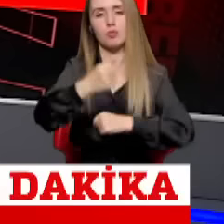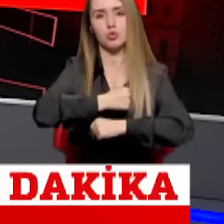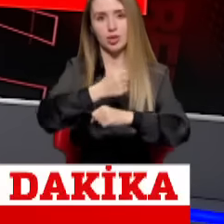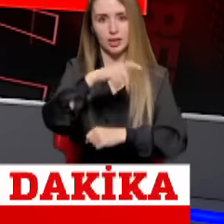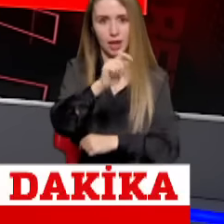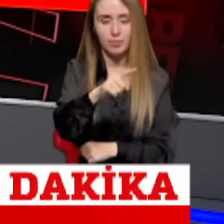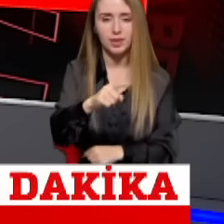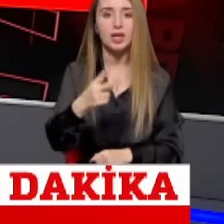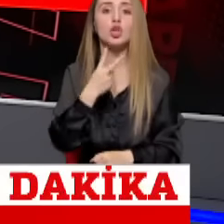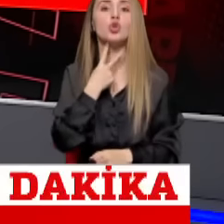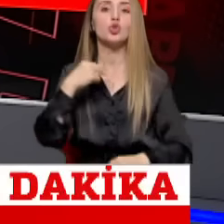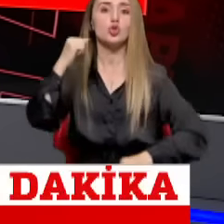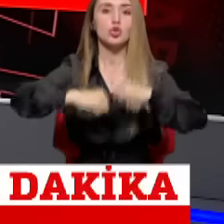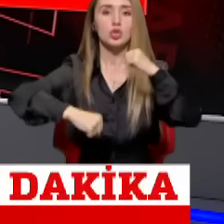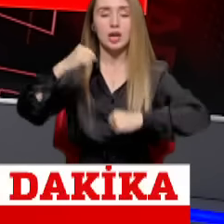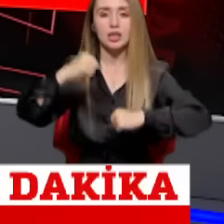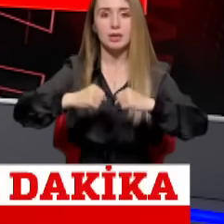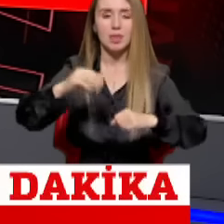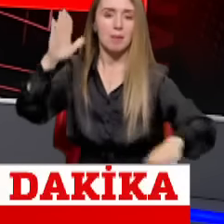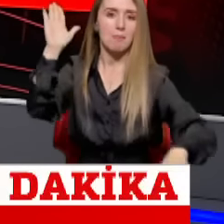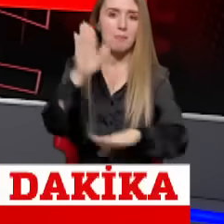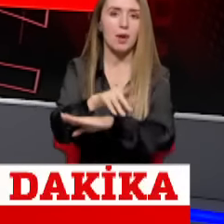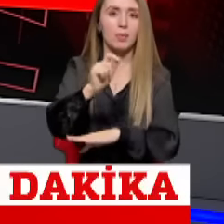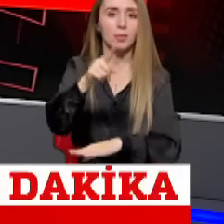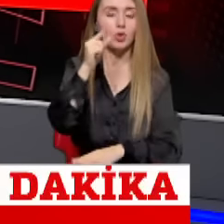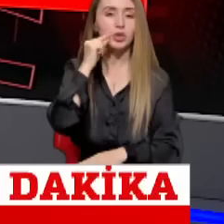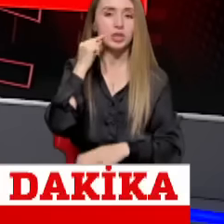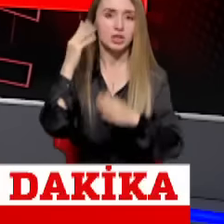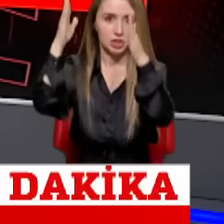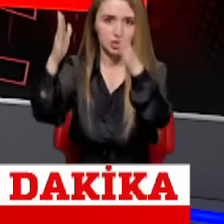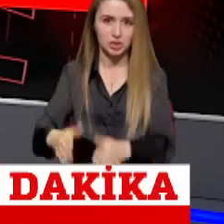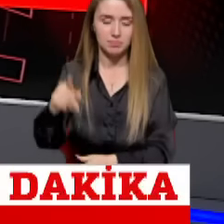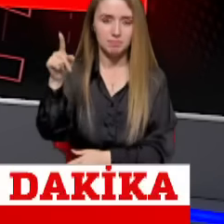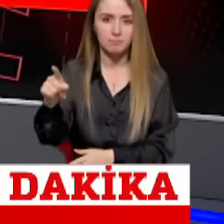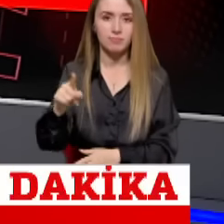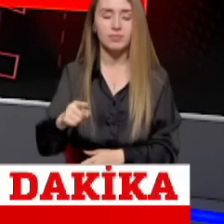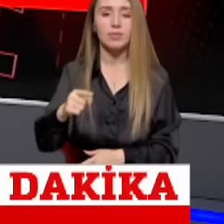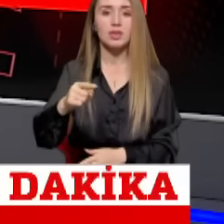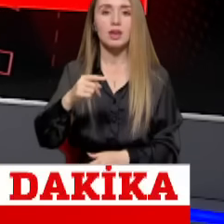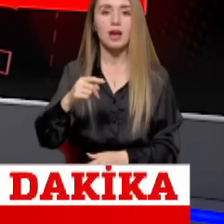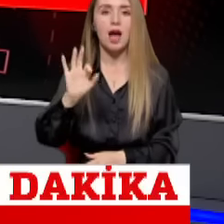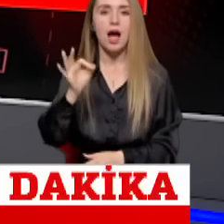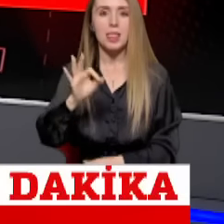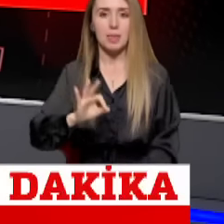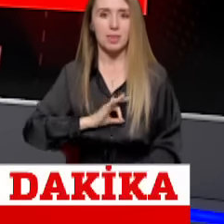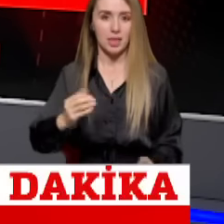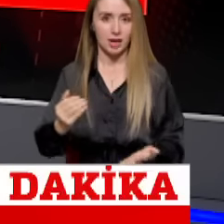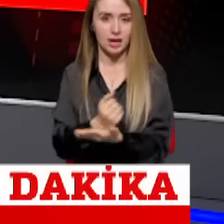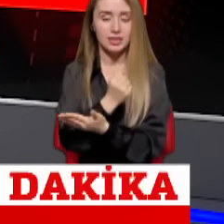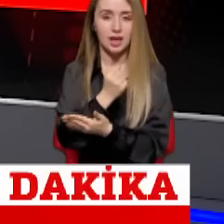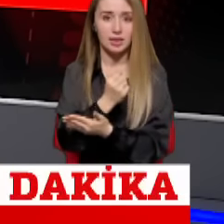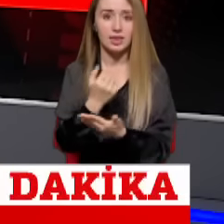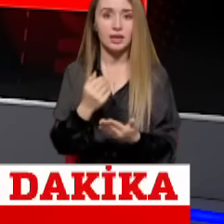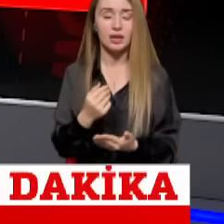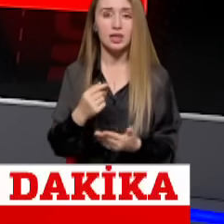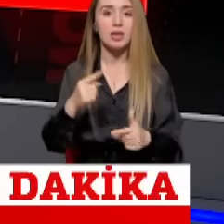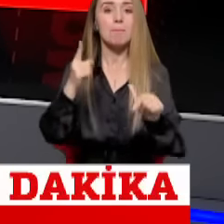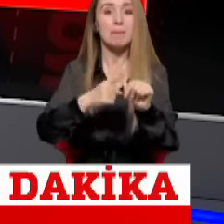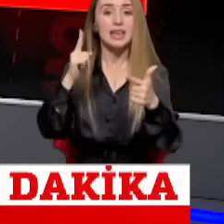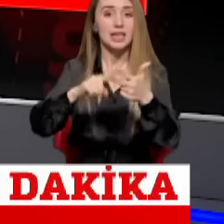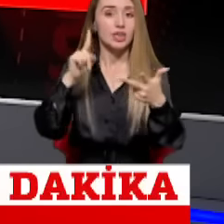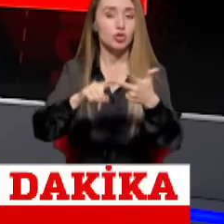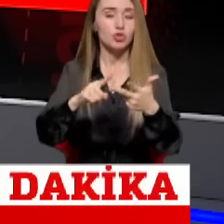çıktı. Rus rakibine ringi dar eden milli boksör Buse Naz Çakıroğlu altın madalyayı kazandı ve üst üste 3.